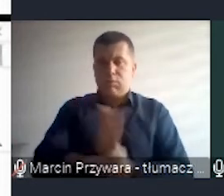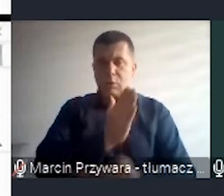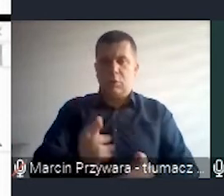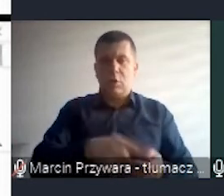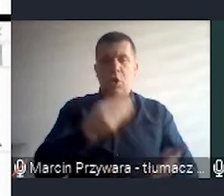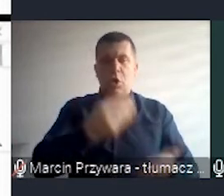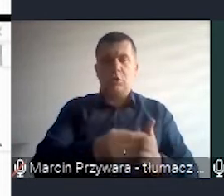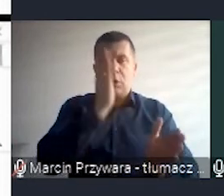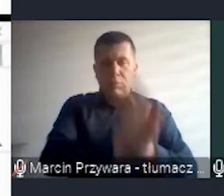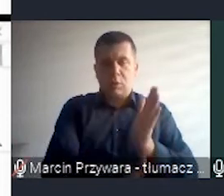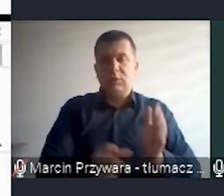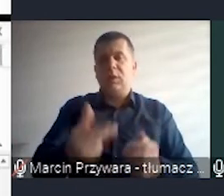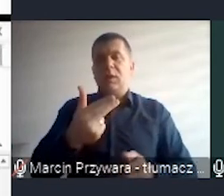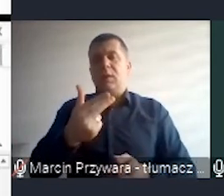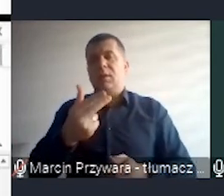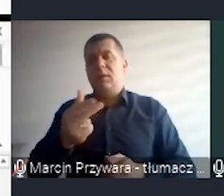bezpośrednie.